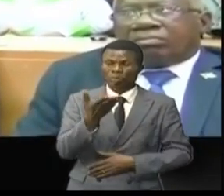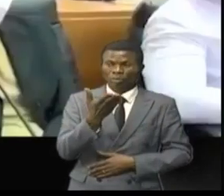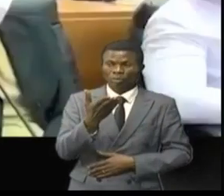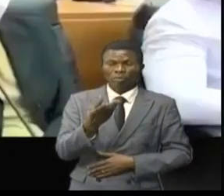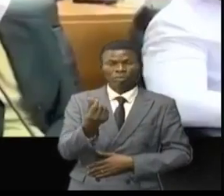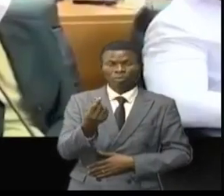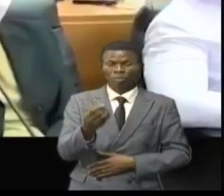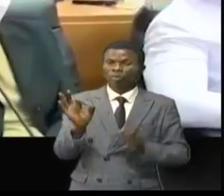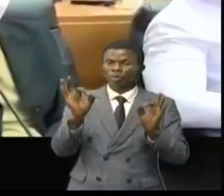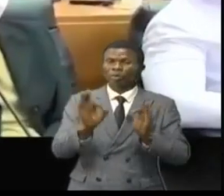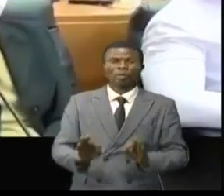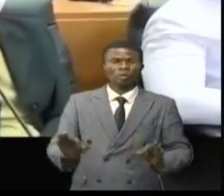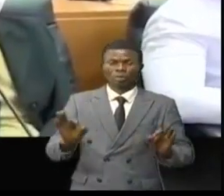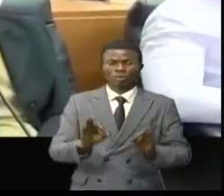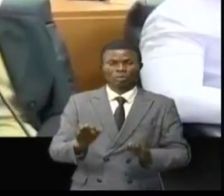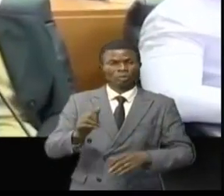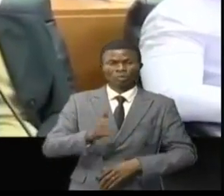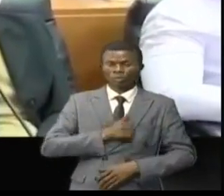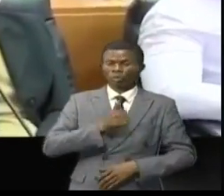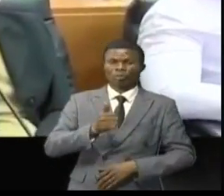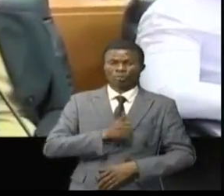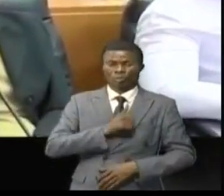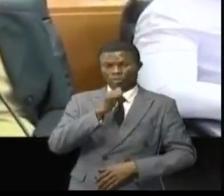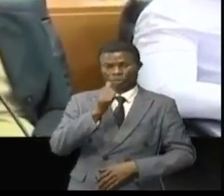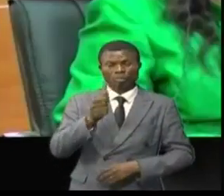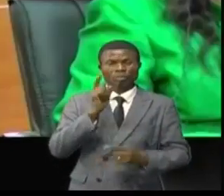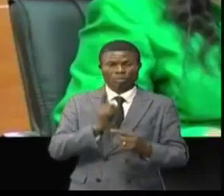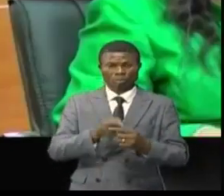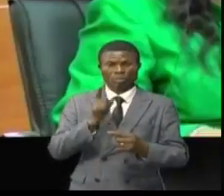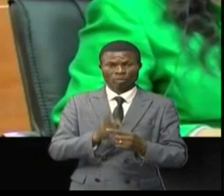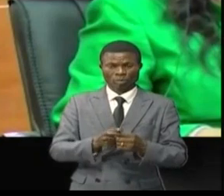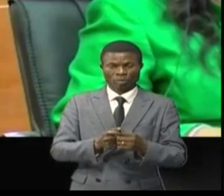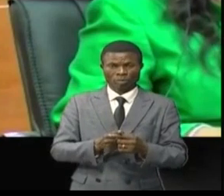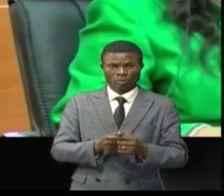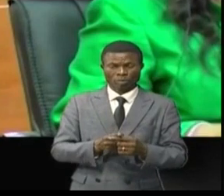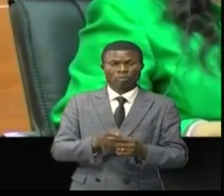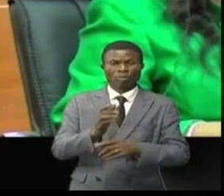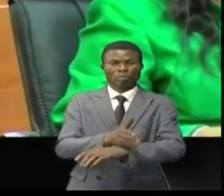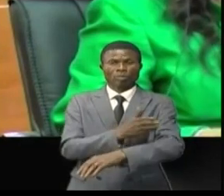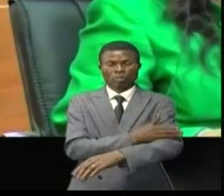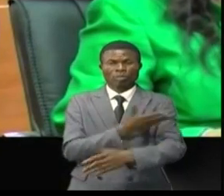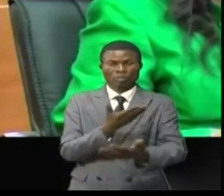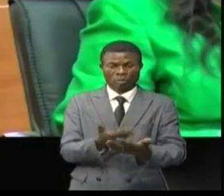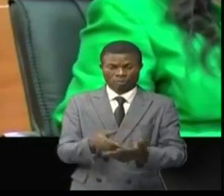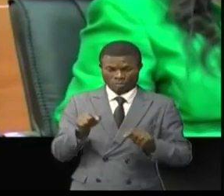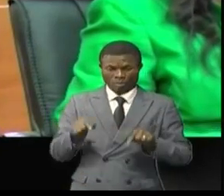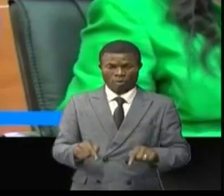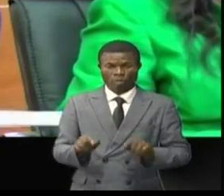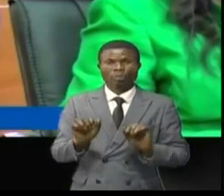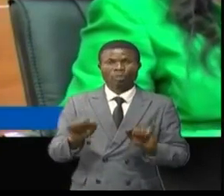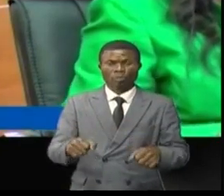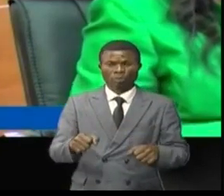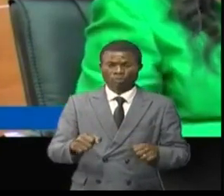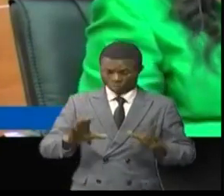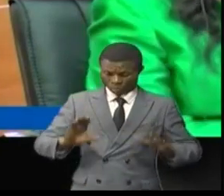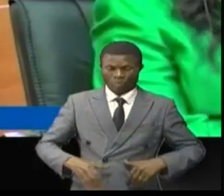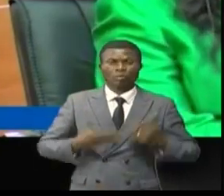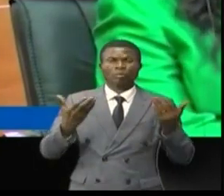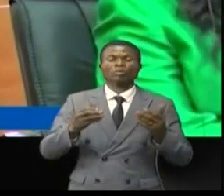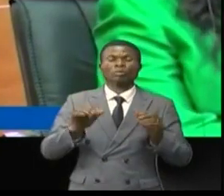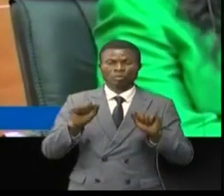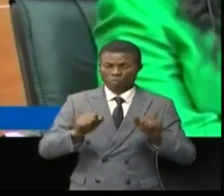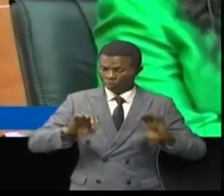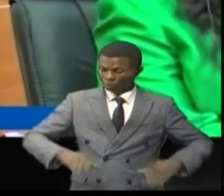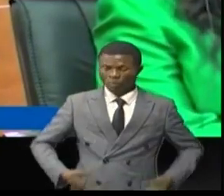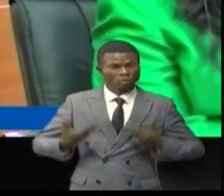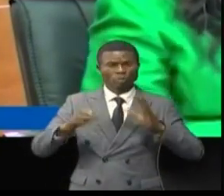monnaie propre à nous, il est difficile de nous émanciper. Aujourd'hui, vous pouvez vous révolter, nous pouvons nous